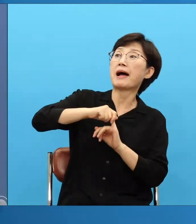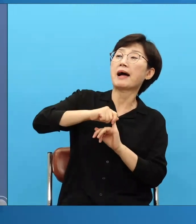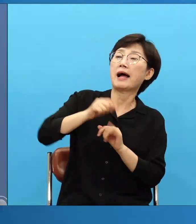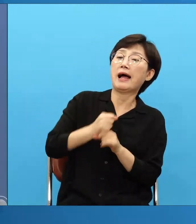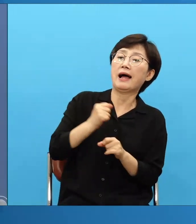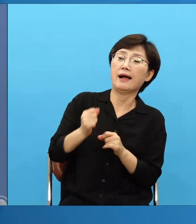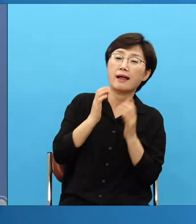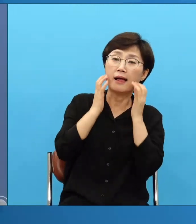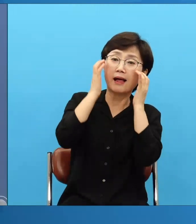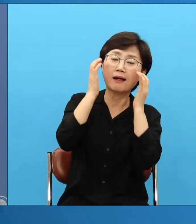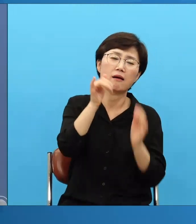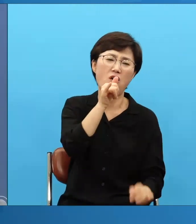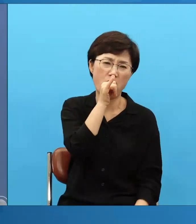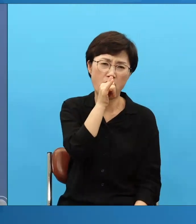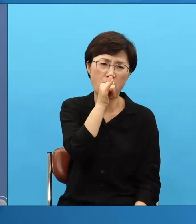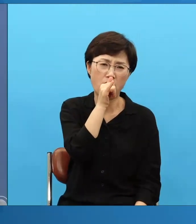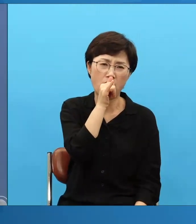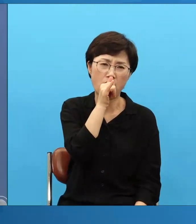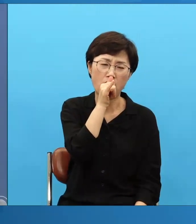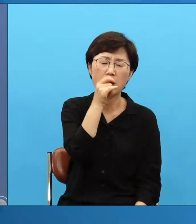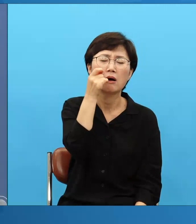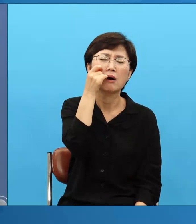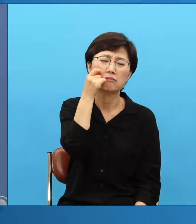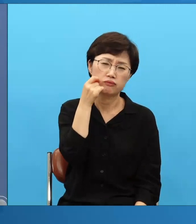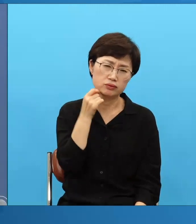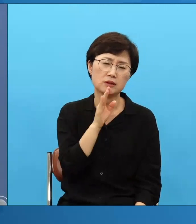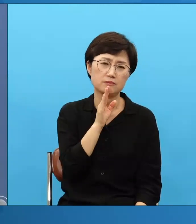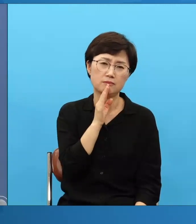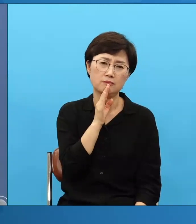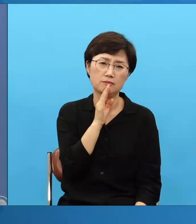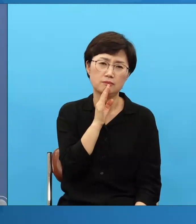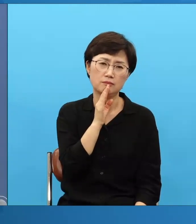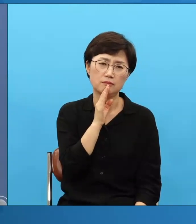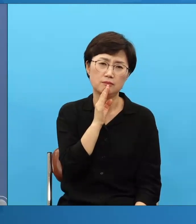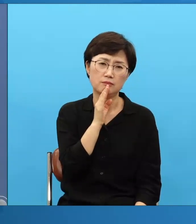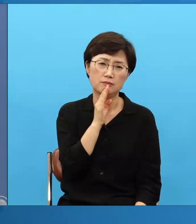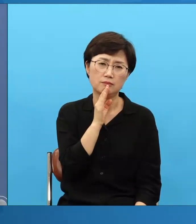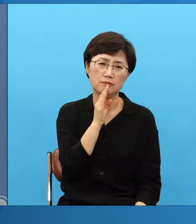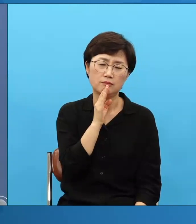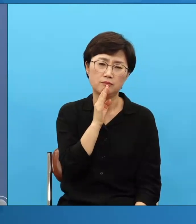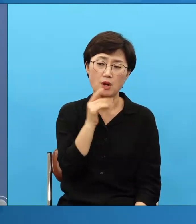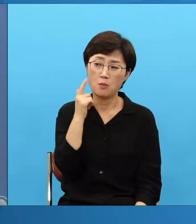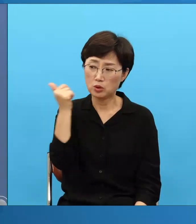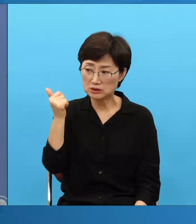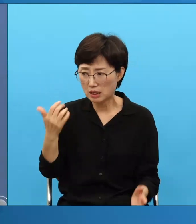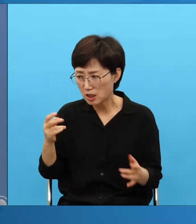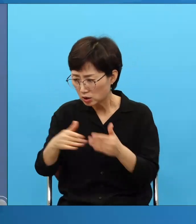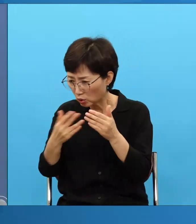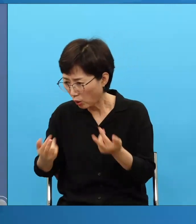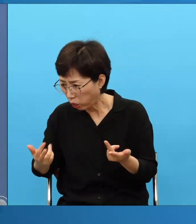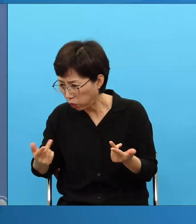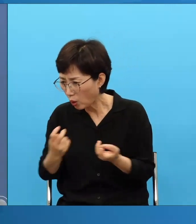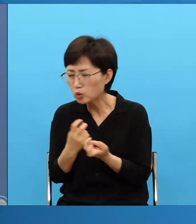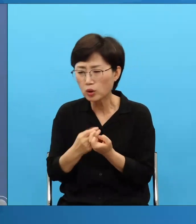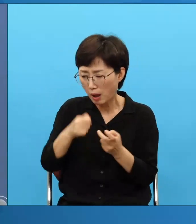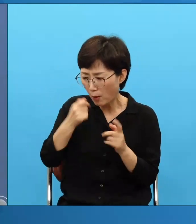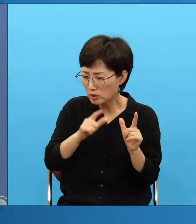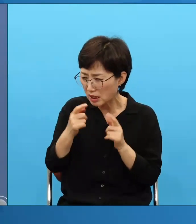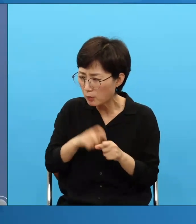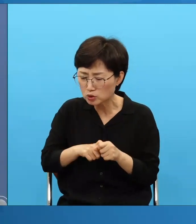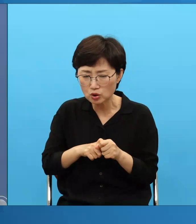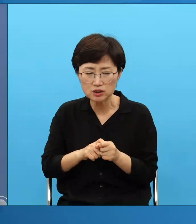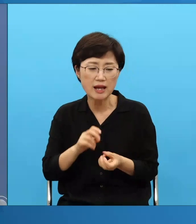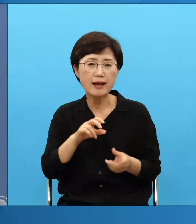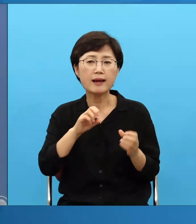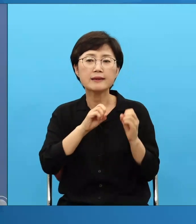such a funny 얼마나 thing right 힘들면 now. 그랬겠어요. Now, how much hardship are they going through that they do something 택배기사 like 이런 거 that? 하고. They're going around 힘들어가지고. working as a delivery